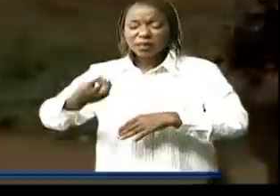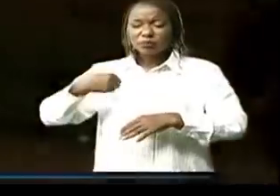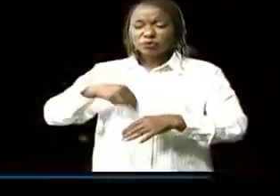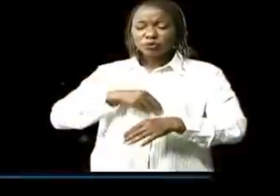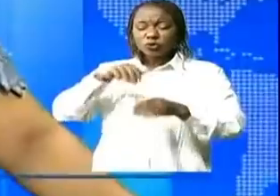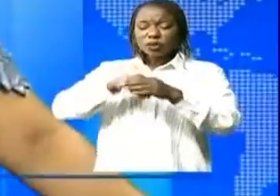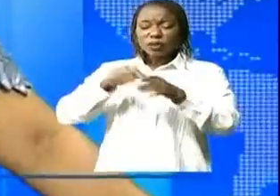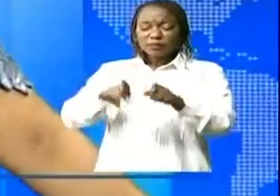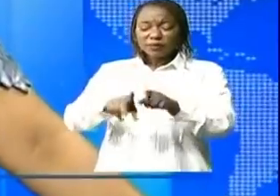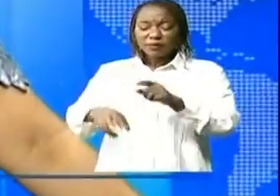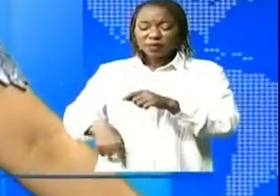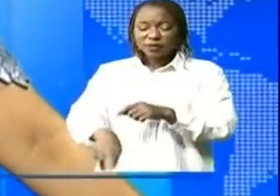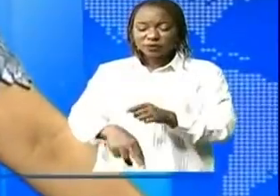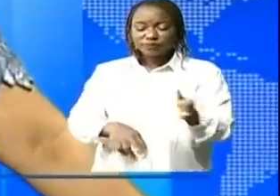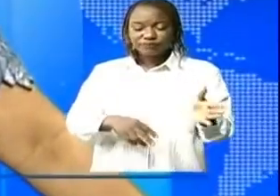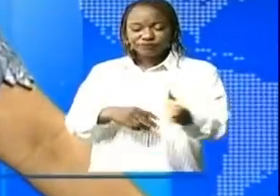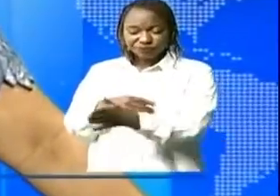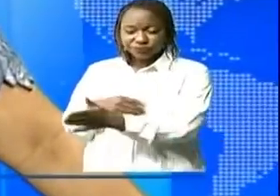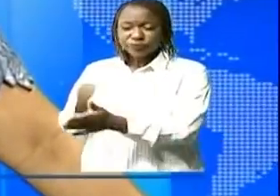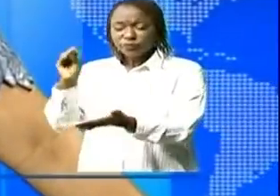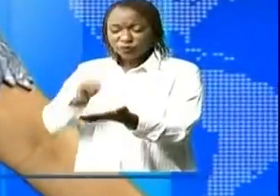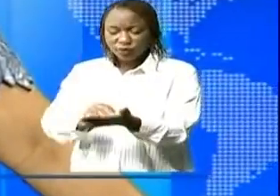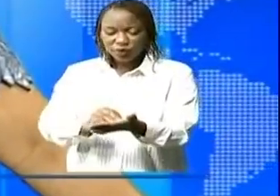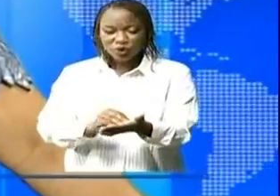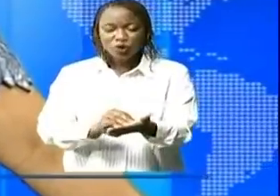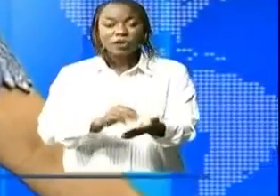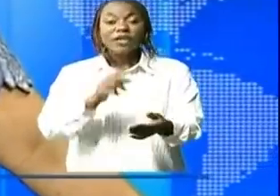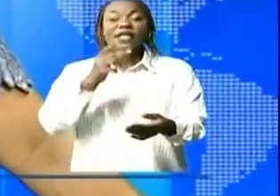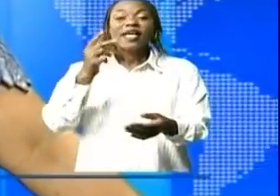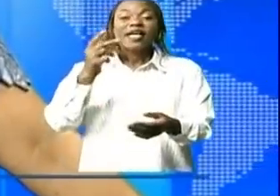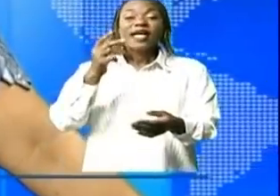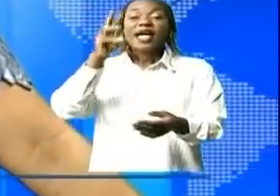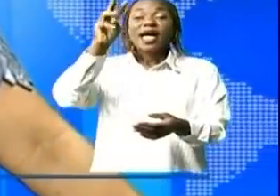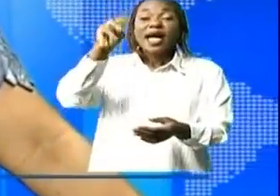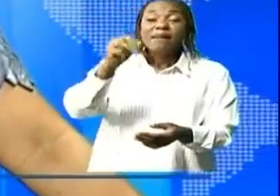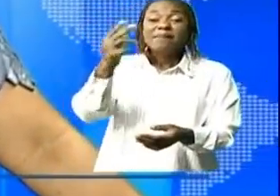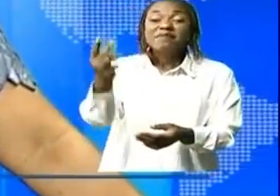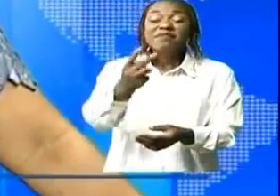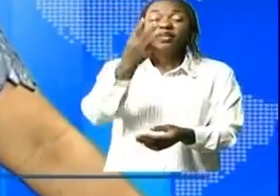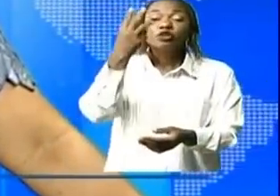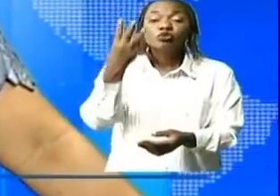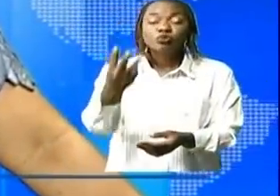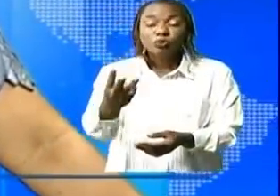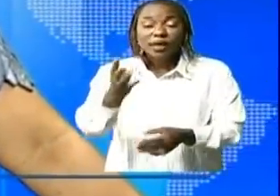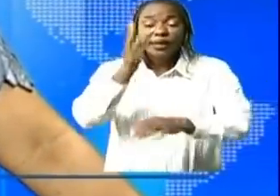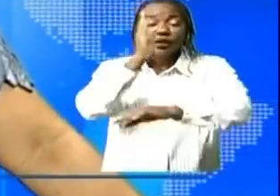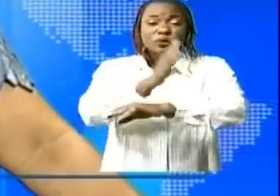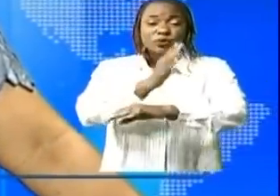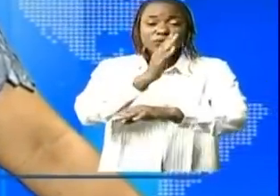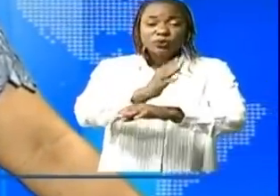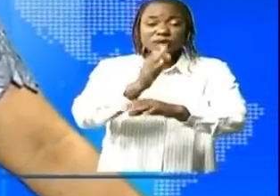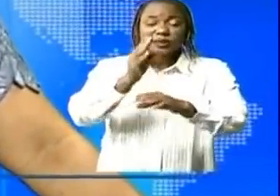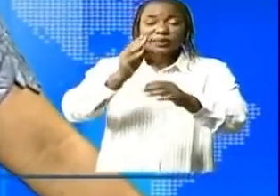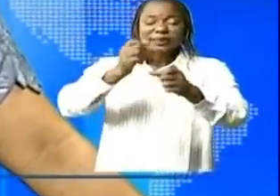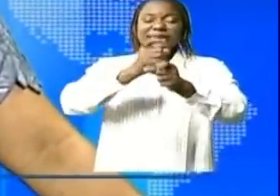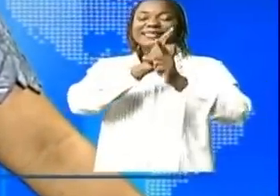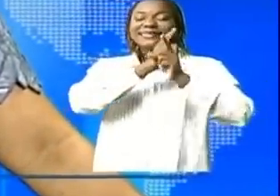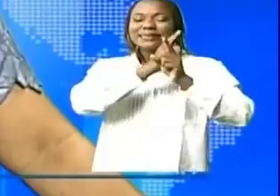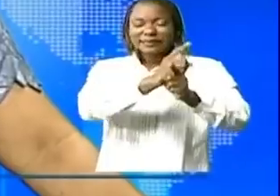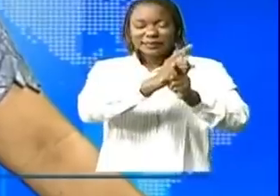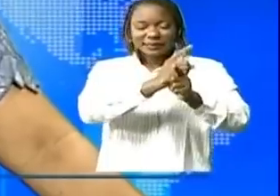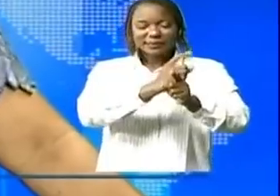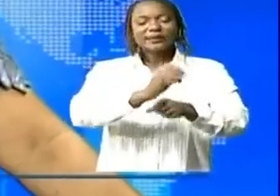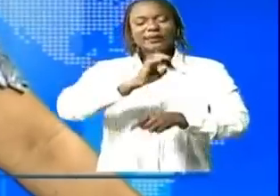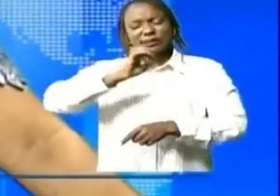région. Et les dernières attaques du mouvement M23 et la prochaine réunion du Conseil de sécurité sur la situation à l'est